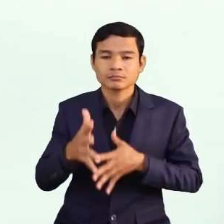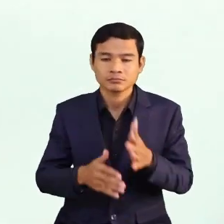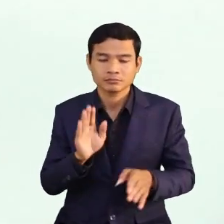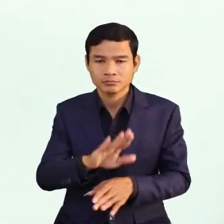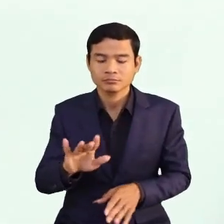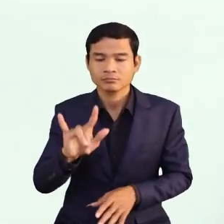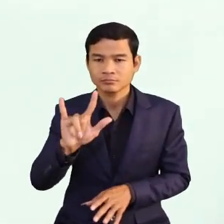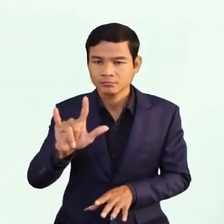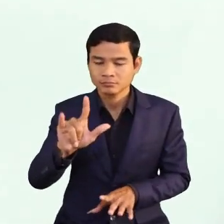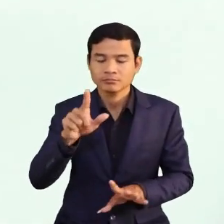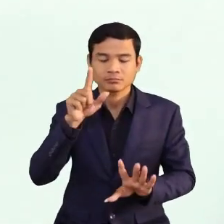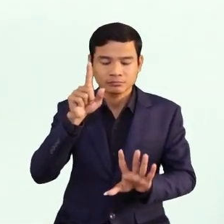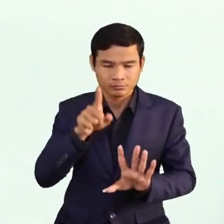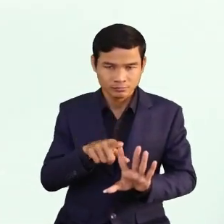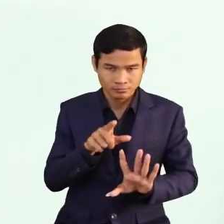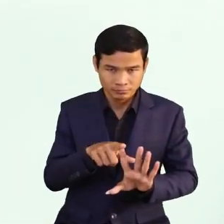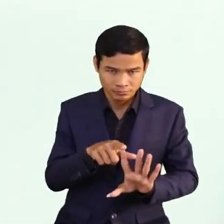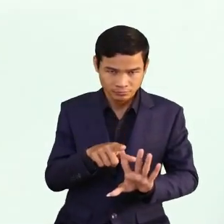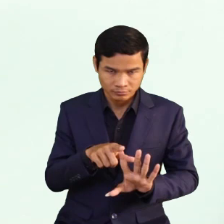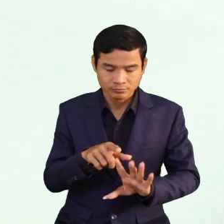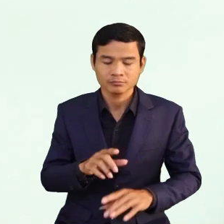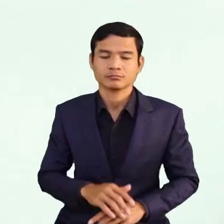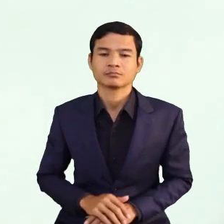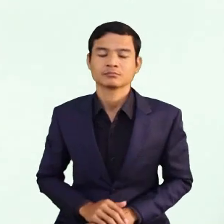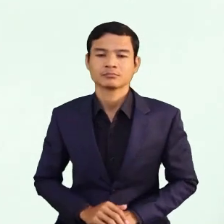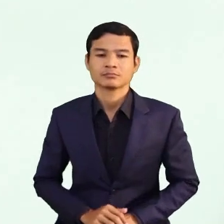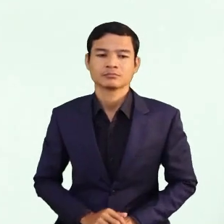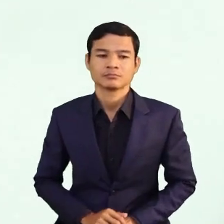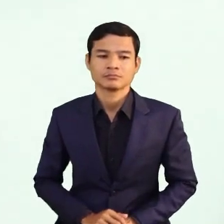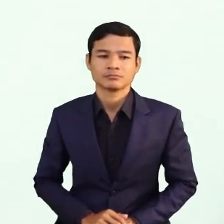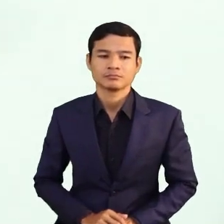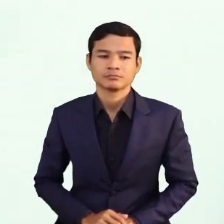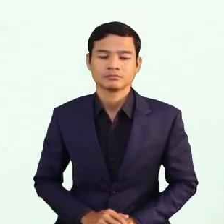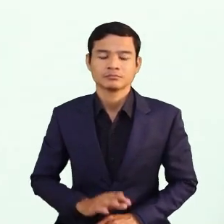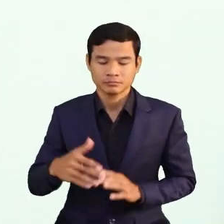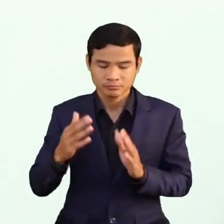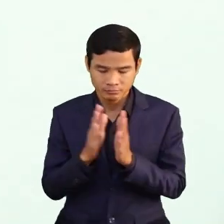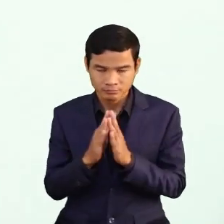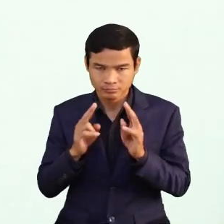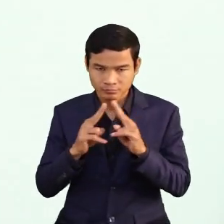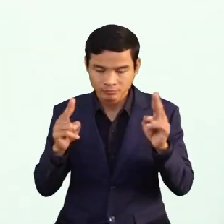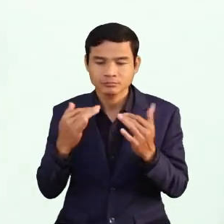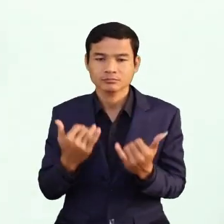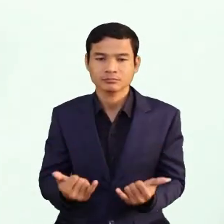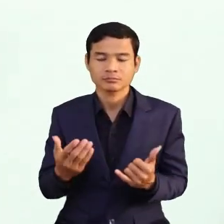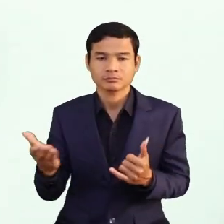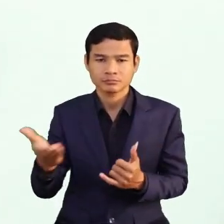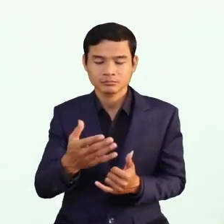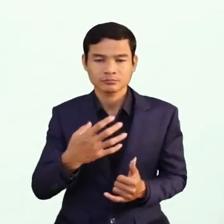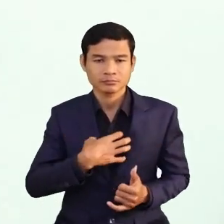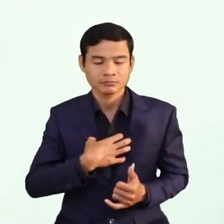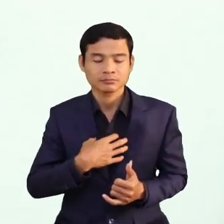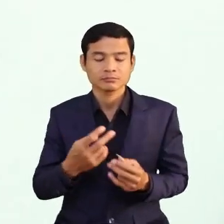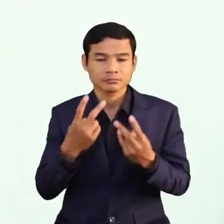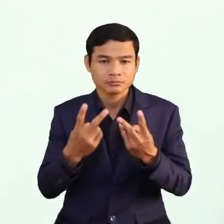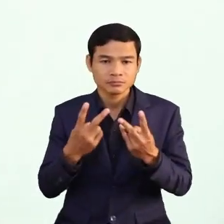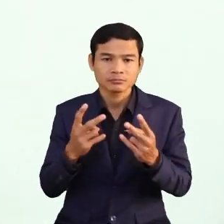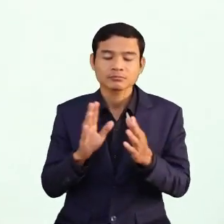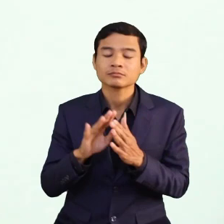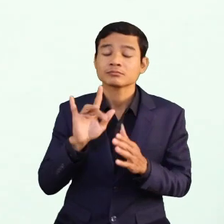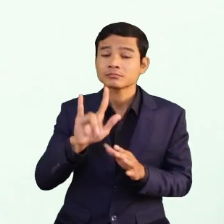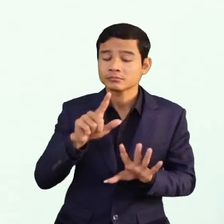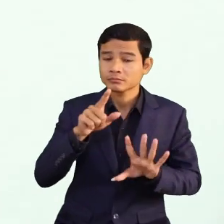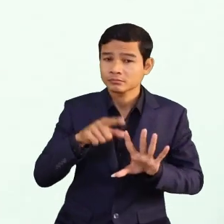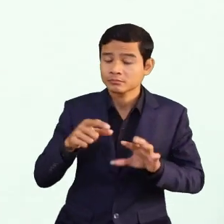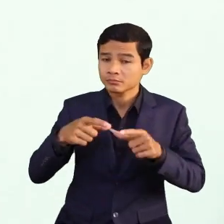ប៉សំឡាប់ពីប៉ចាអរគុណមែនទែនកូនឥឡូវនេះកូនចង់ឃើញប៉ប៉ធំជាងនេះ